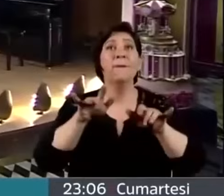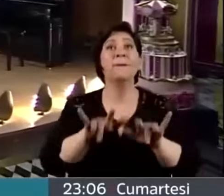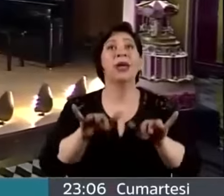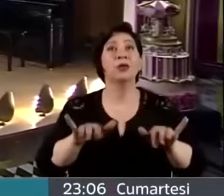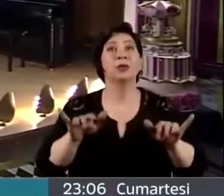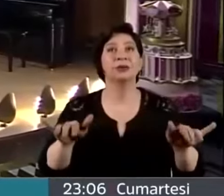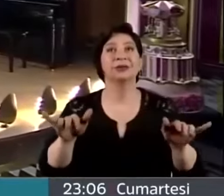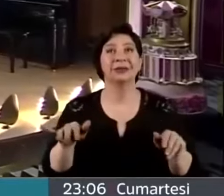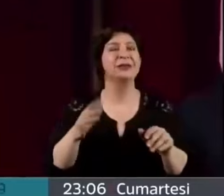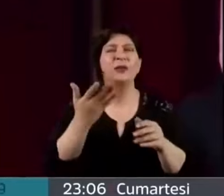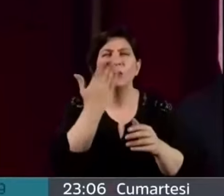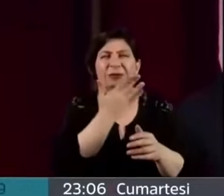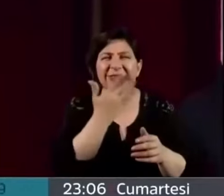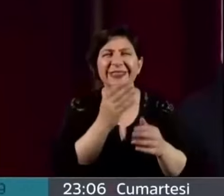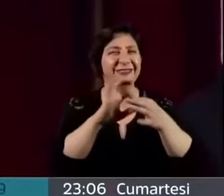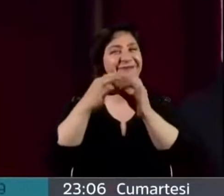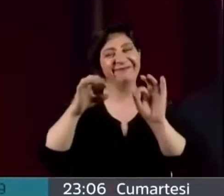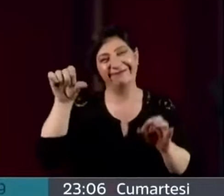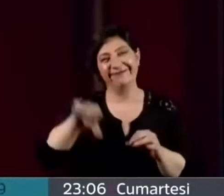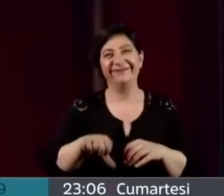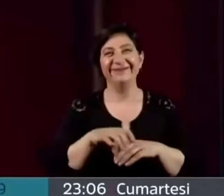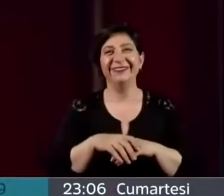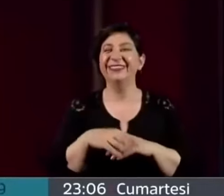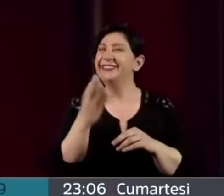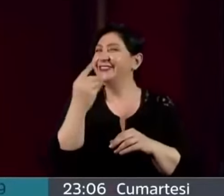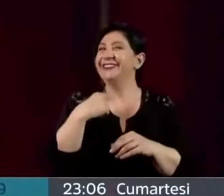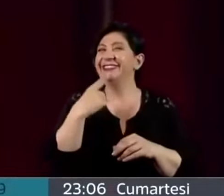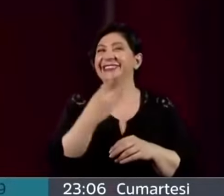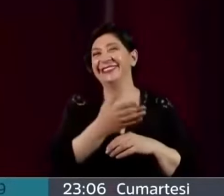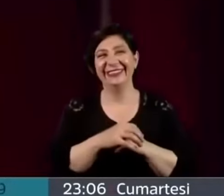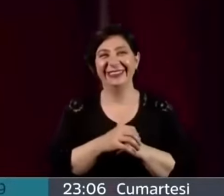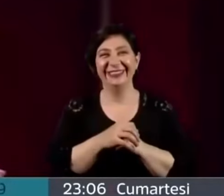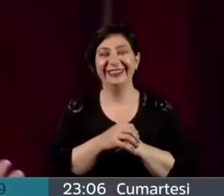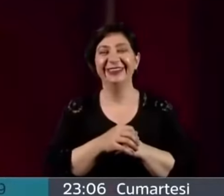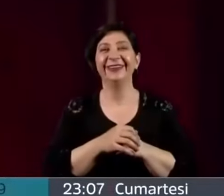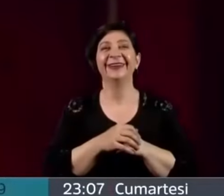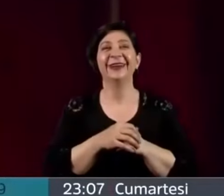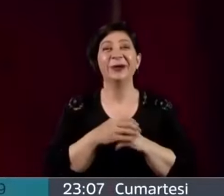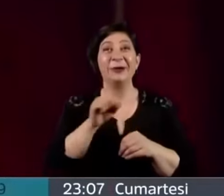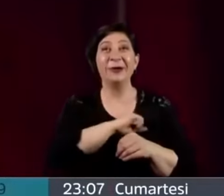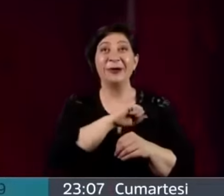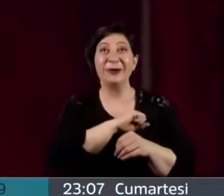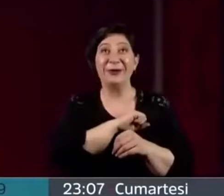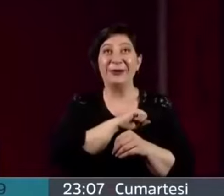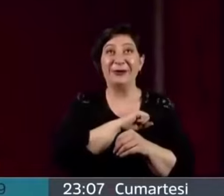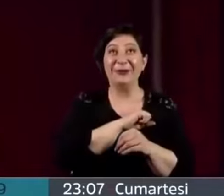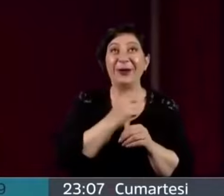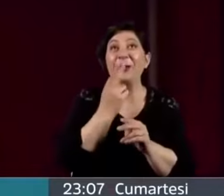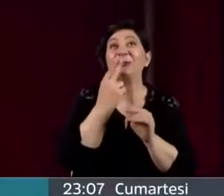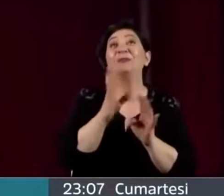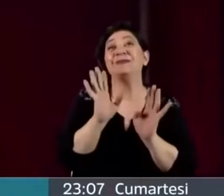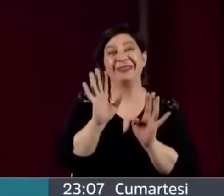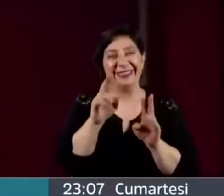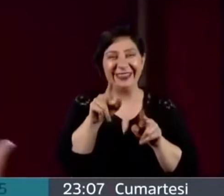okudunuz? Konservatuvar. Ay ne tatlısın ya. Bu korkuyorum.